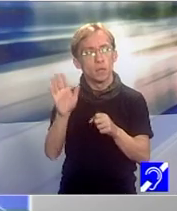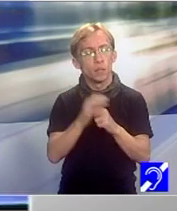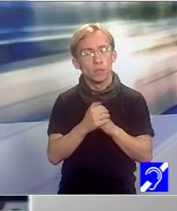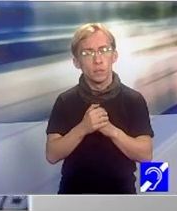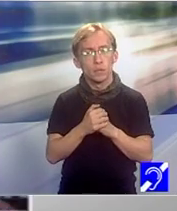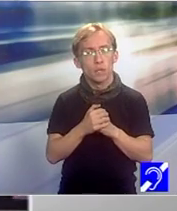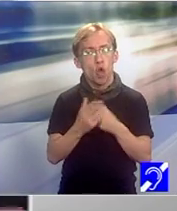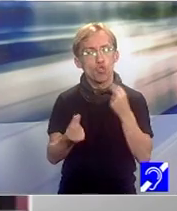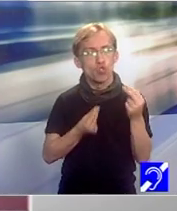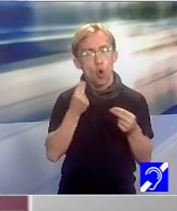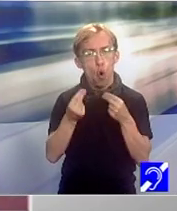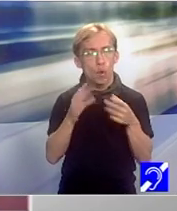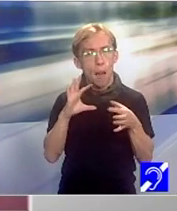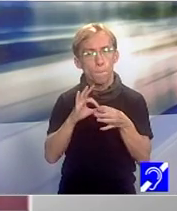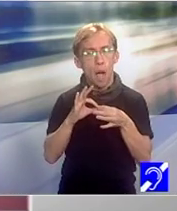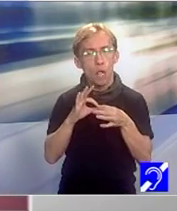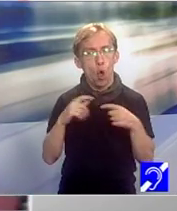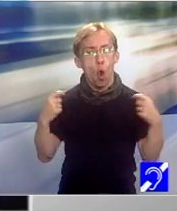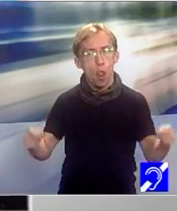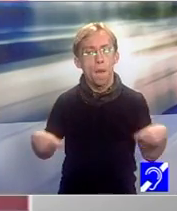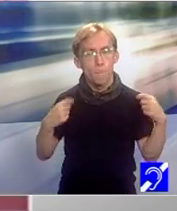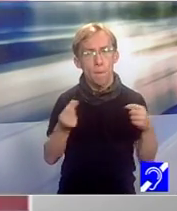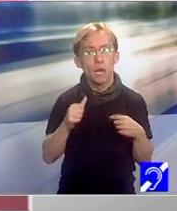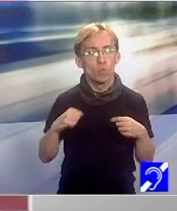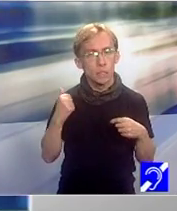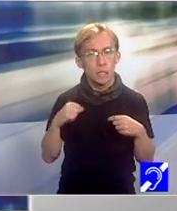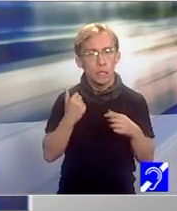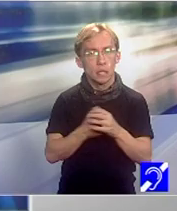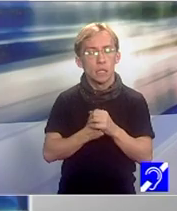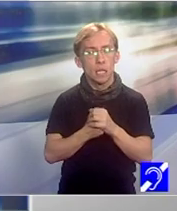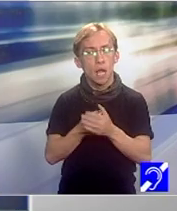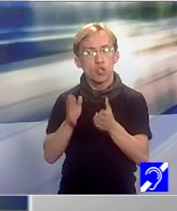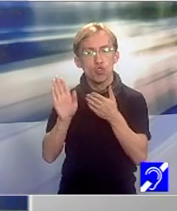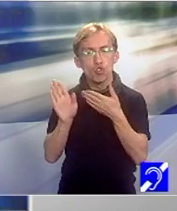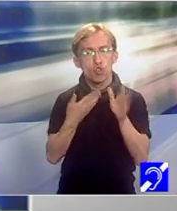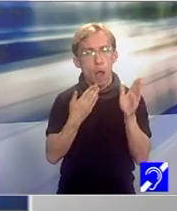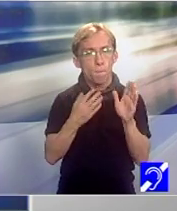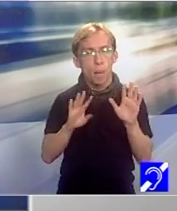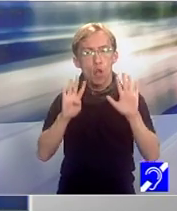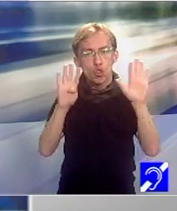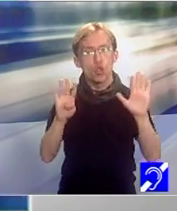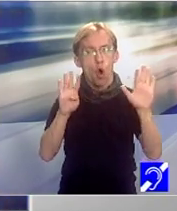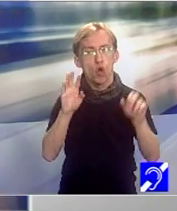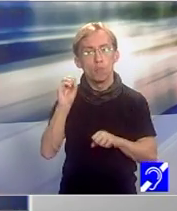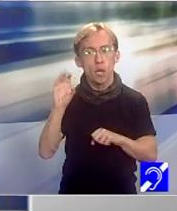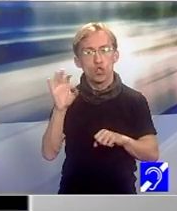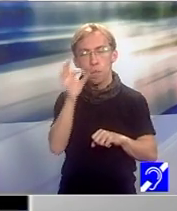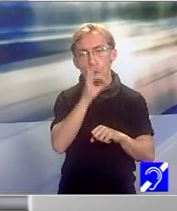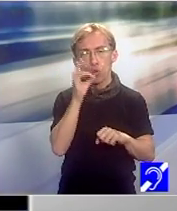participa. Jocurile Paralimpice Europene de tineret se vor desfășura în perioada 9-15 octombrie în